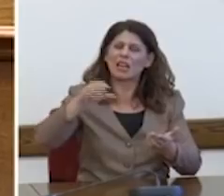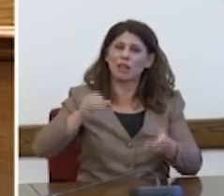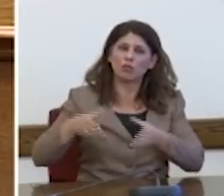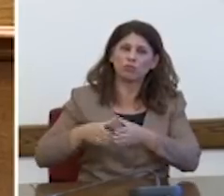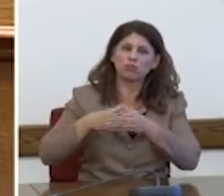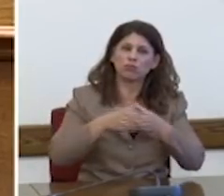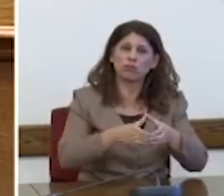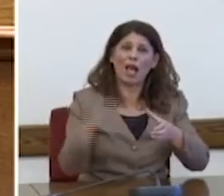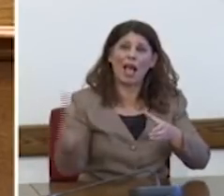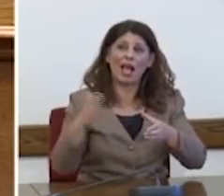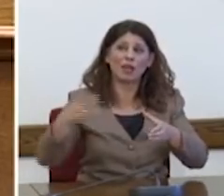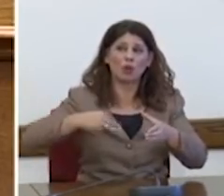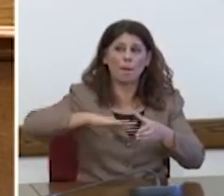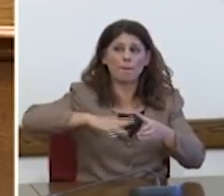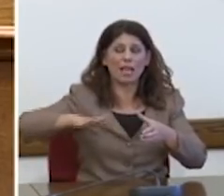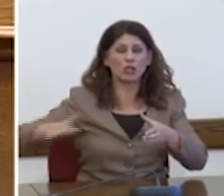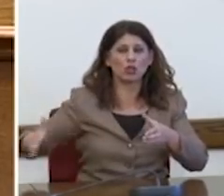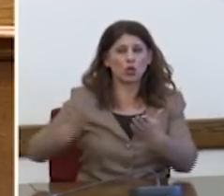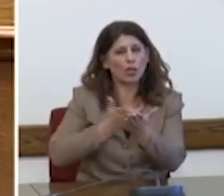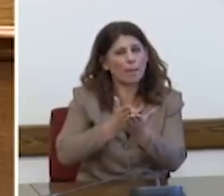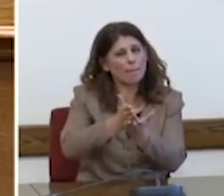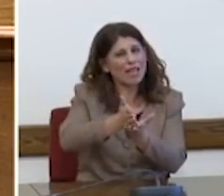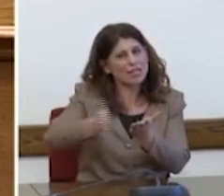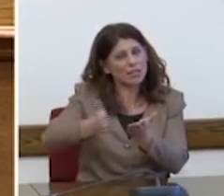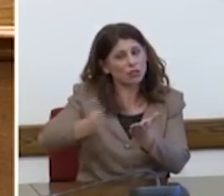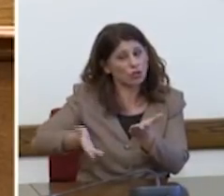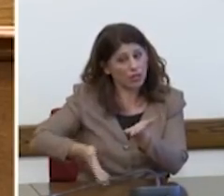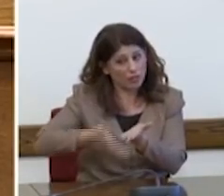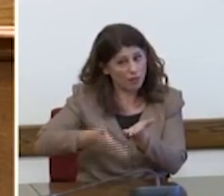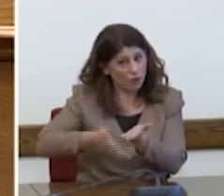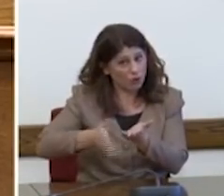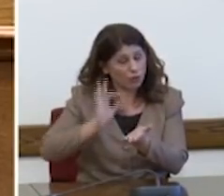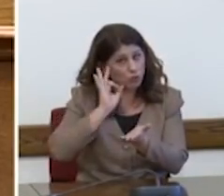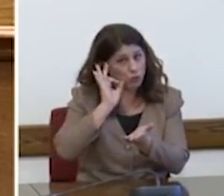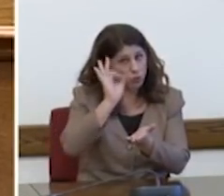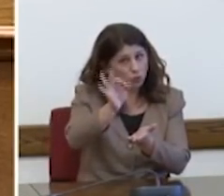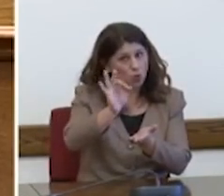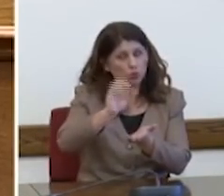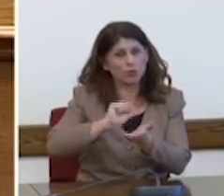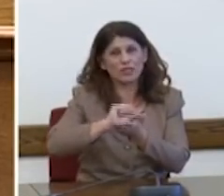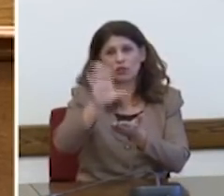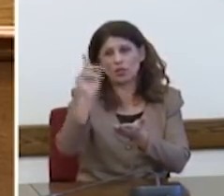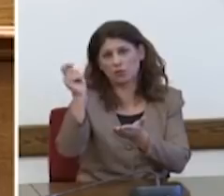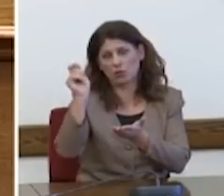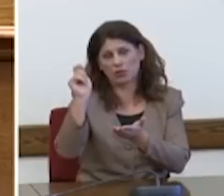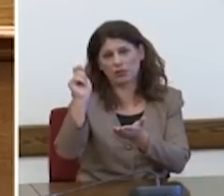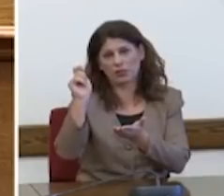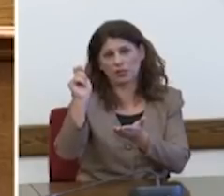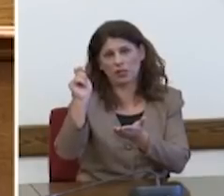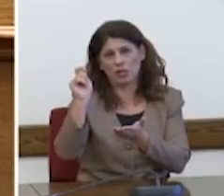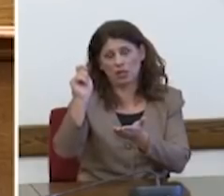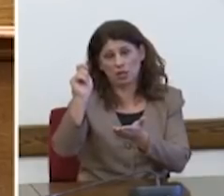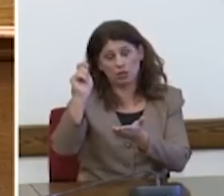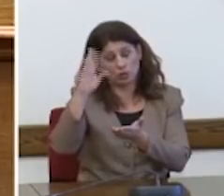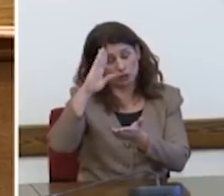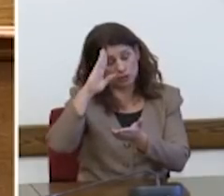Ανατολική Μεσόγειο και τη Μέση Ανατολή και θα συμβάλλει στους στόχους της εξωτερικής πολιτικής των Ηνωμένων